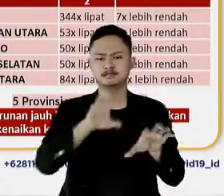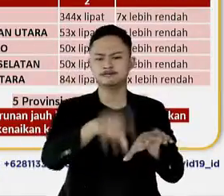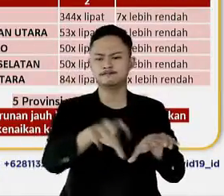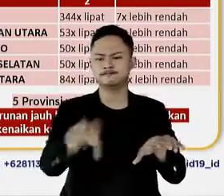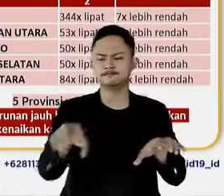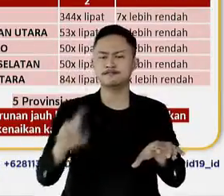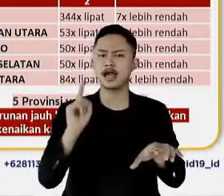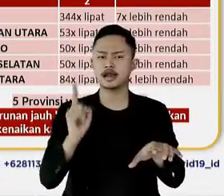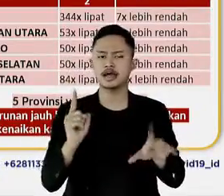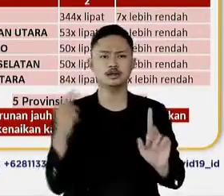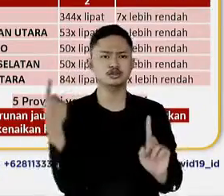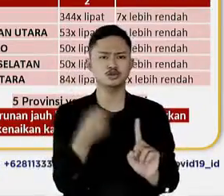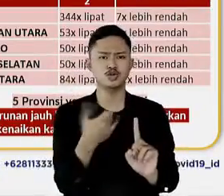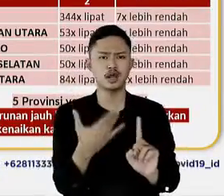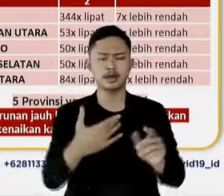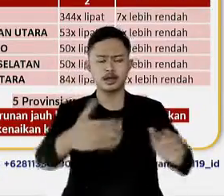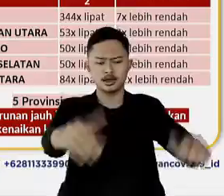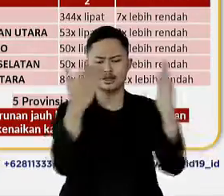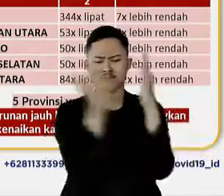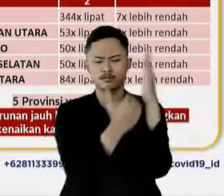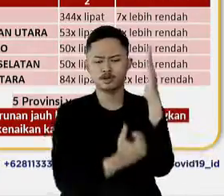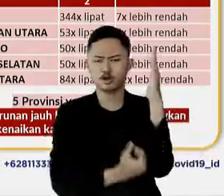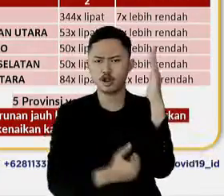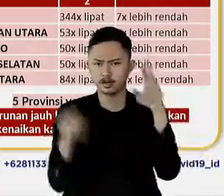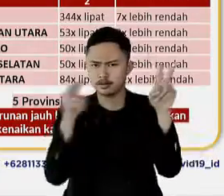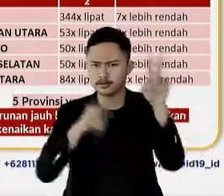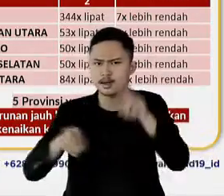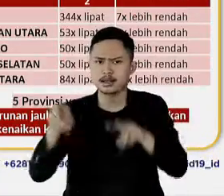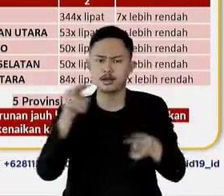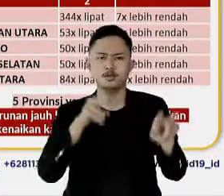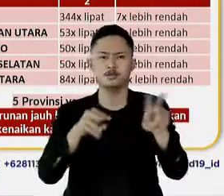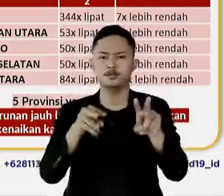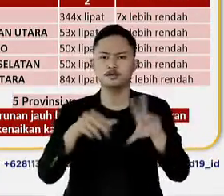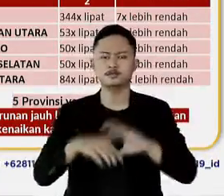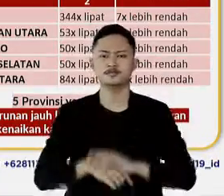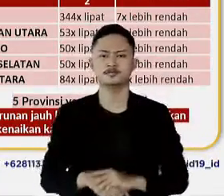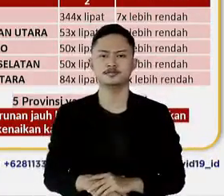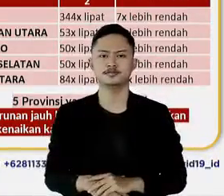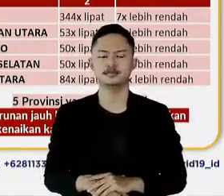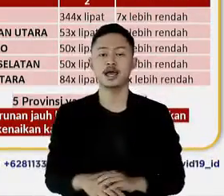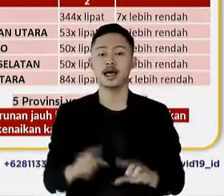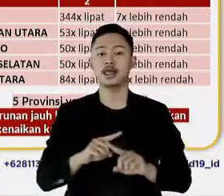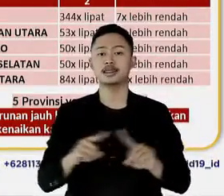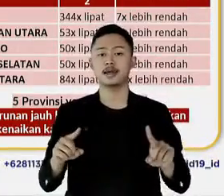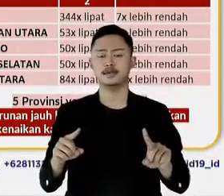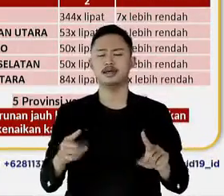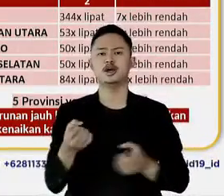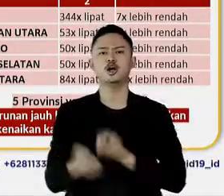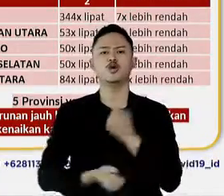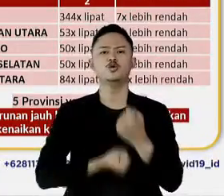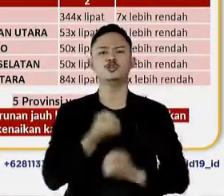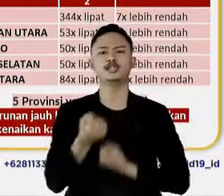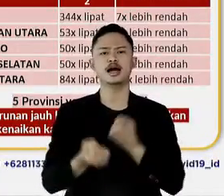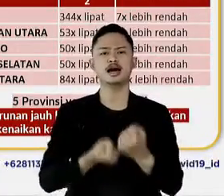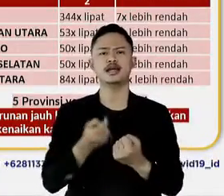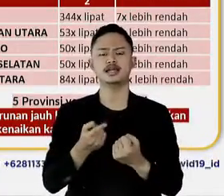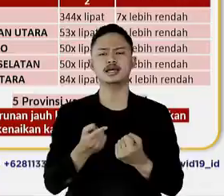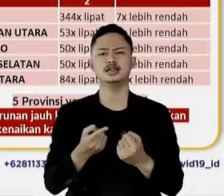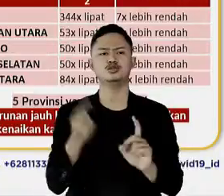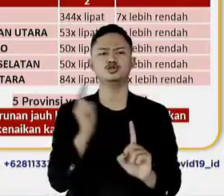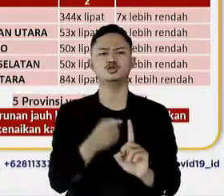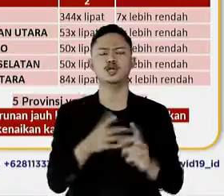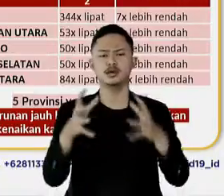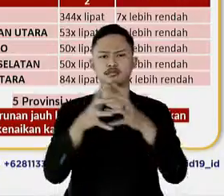untuk mengawasi protokol kesehatan namun Upaya ini harus dilakukan dengan ruang lingkup yang lebih besar